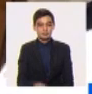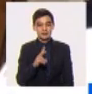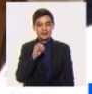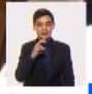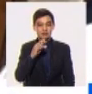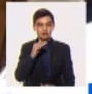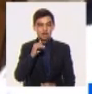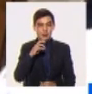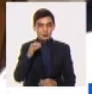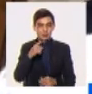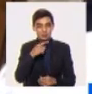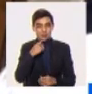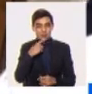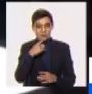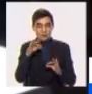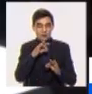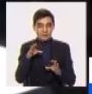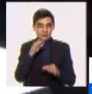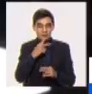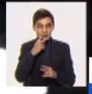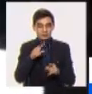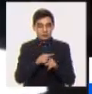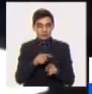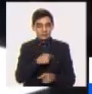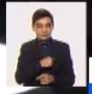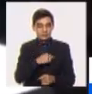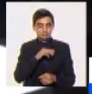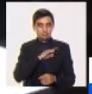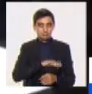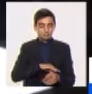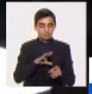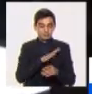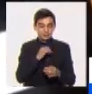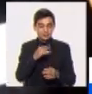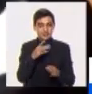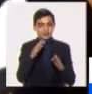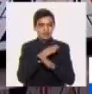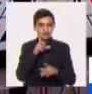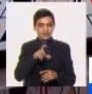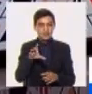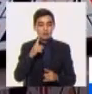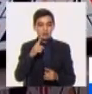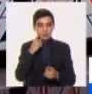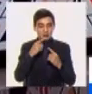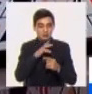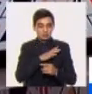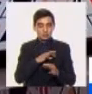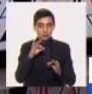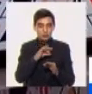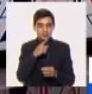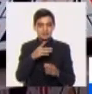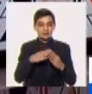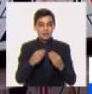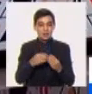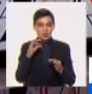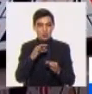Кенжебек Жанабіловтың әңгімесі күтпеген жерден біздің жүрегімізді езіп жіберді. Әнші неге егіліп жылады? Оның